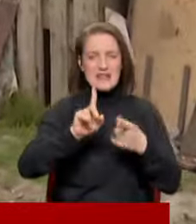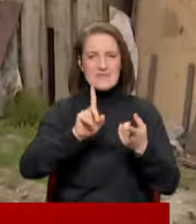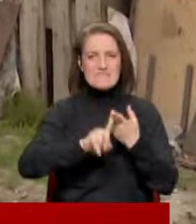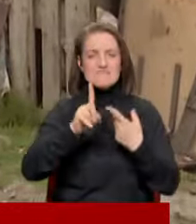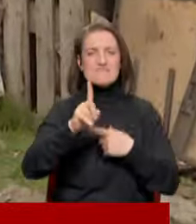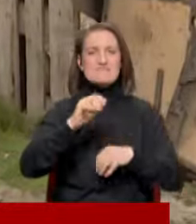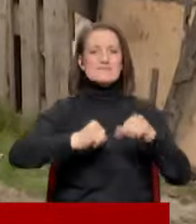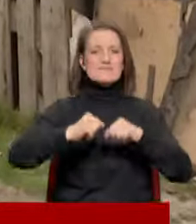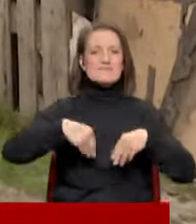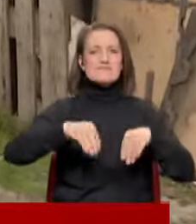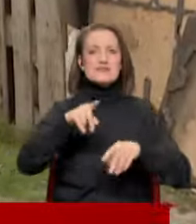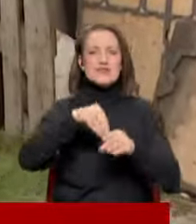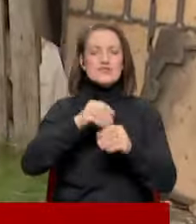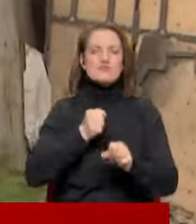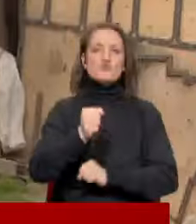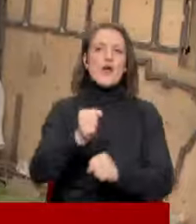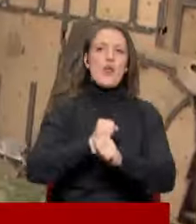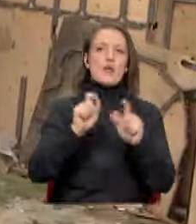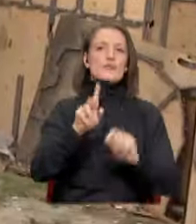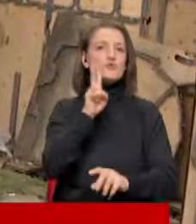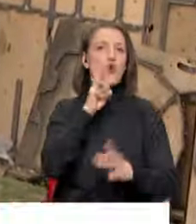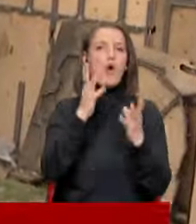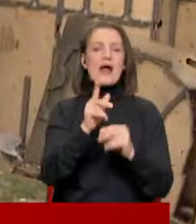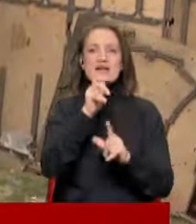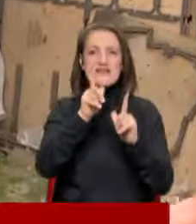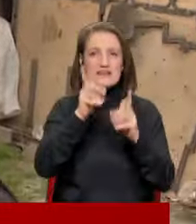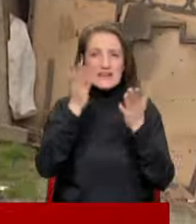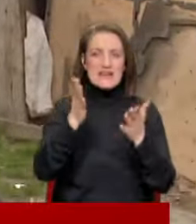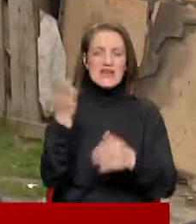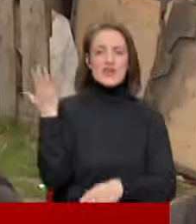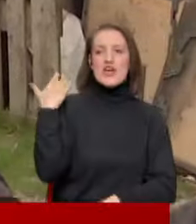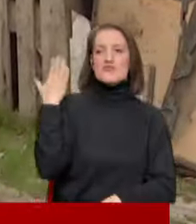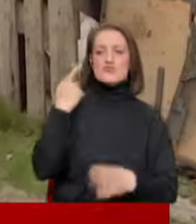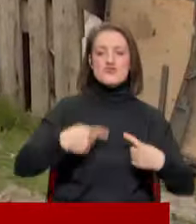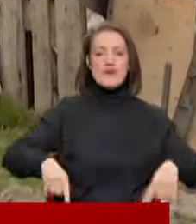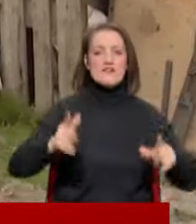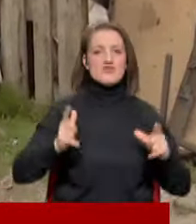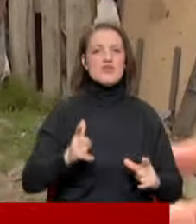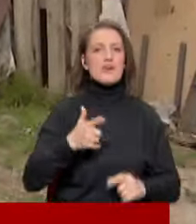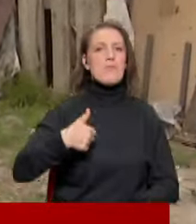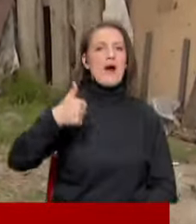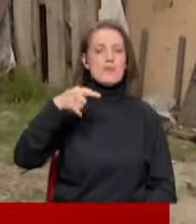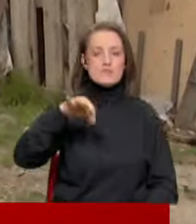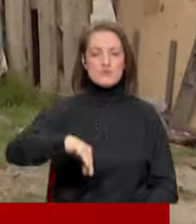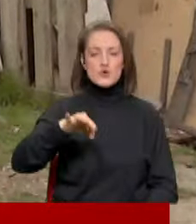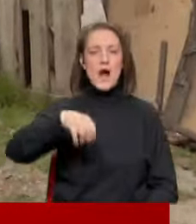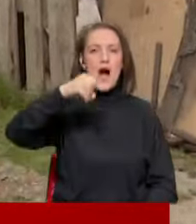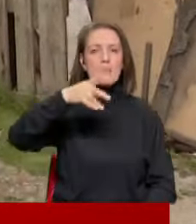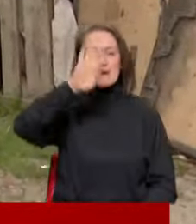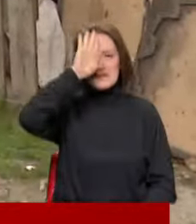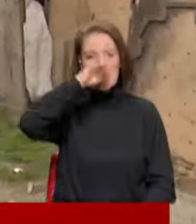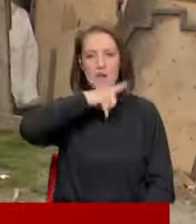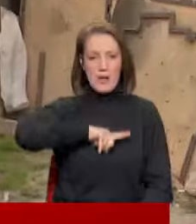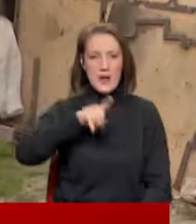kurban gitmesin diye mücadele ediyorlar son olarak da seslerini geçmişin çevre ve şehircilik bakanı bugünün Ak Parti'nin